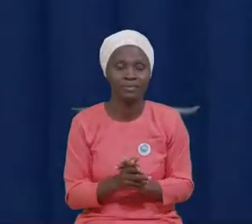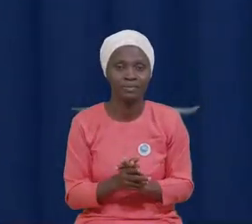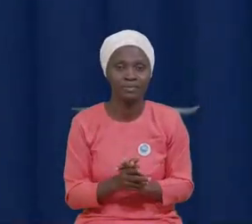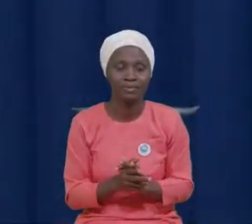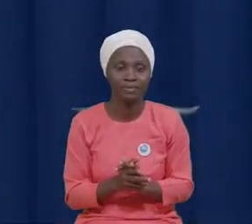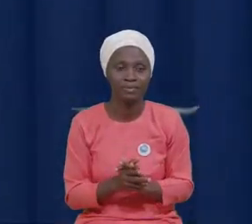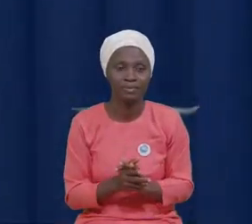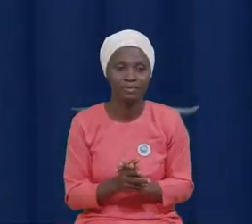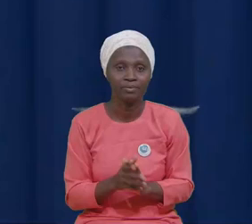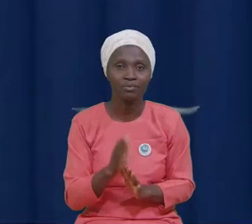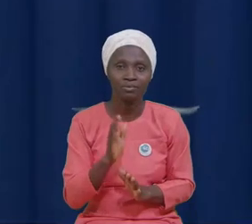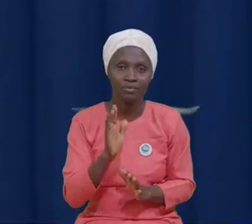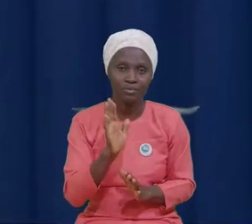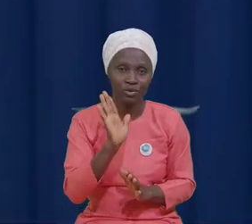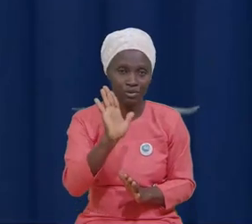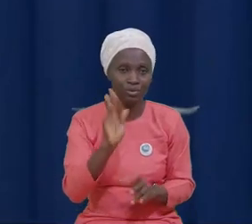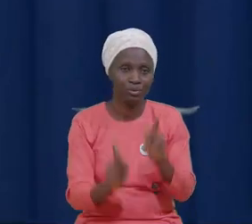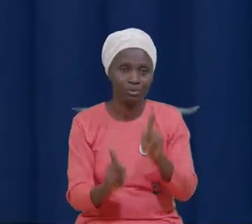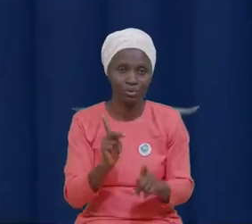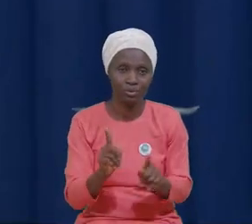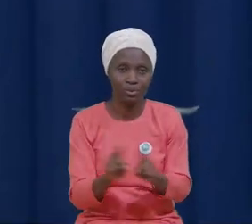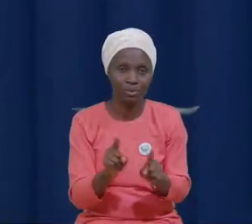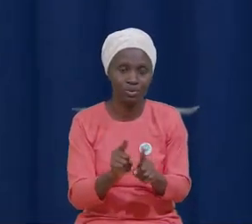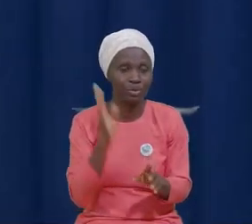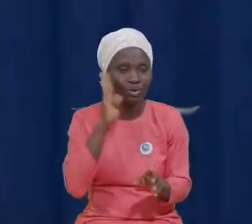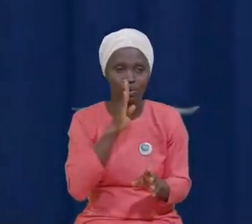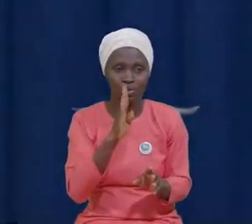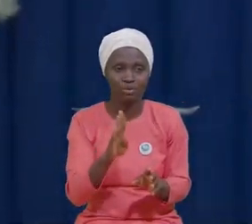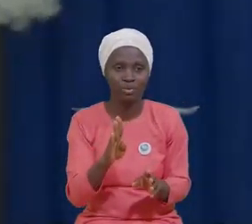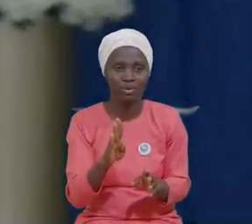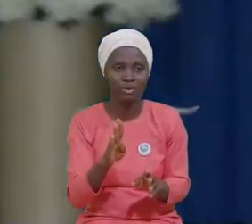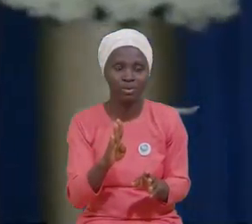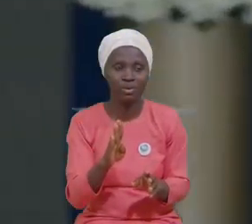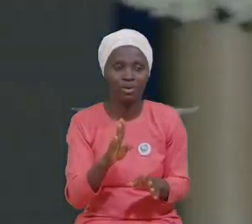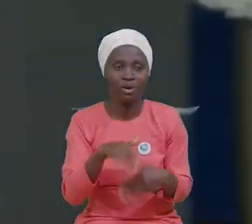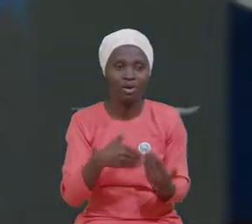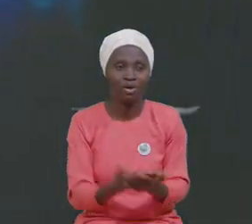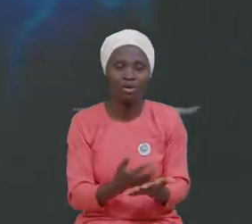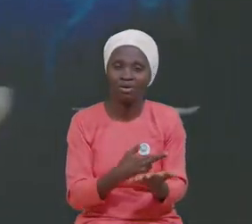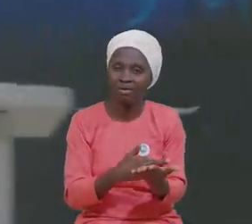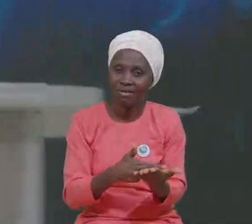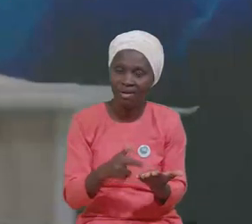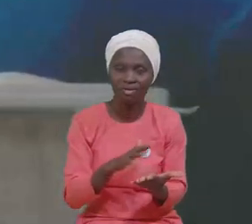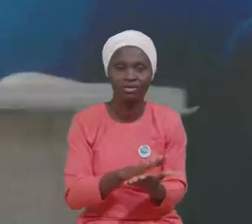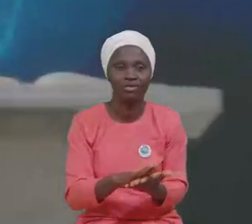Verset 21 dit, il n'y aura plus que des justes parmi ton peuple.